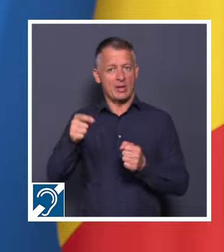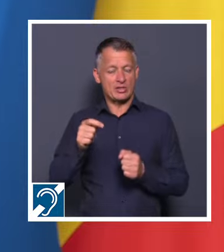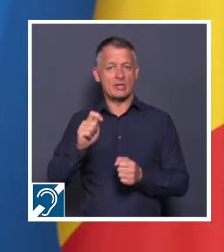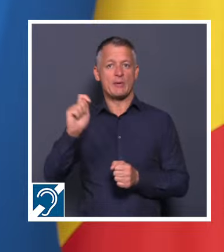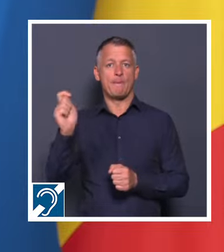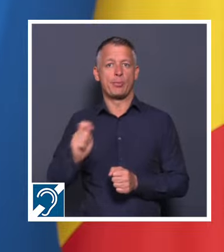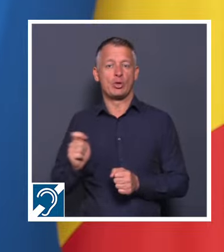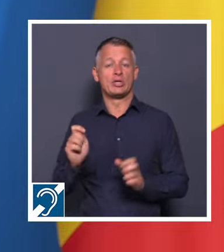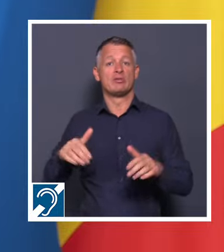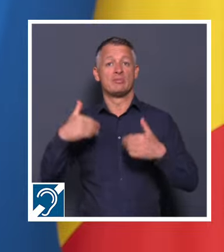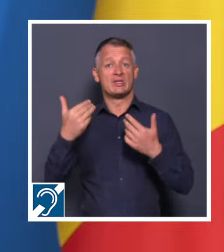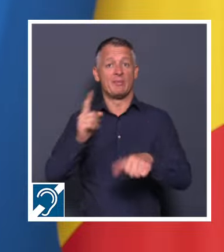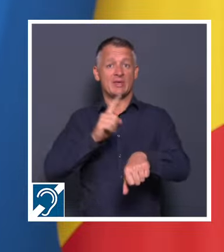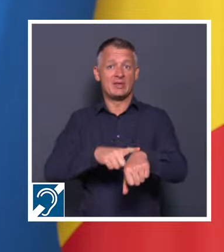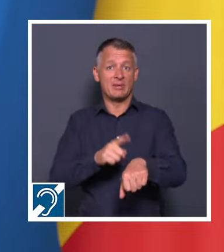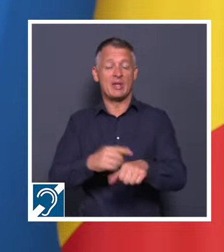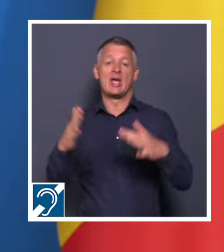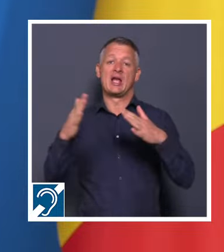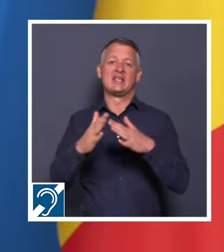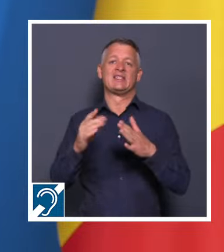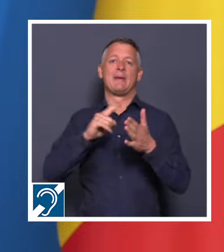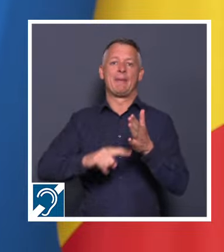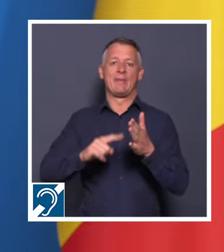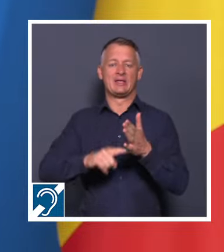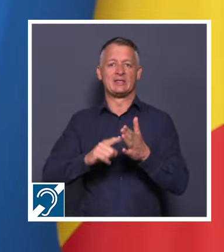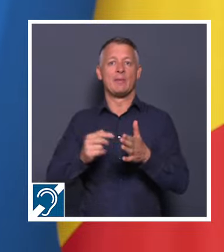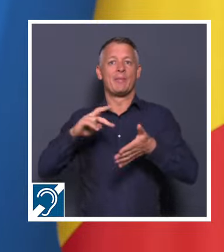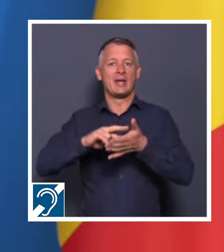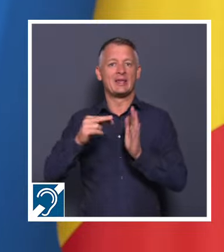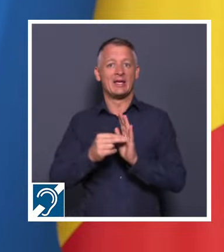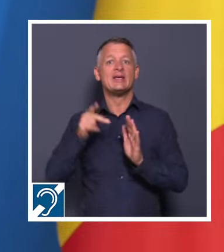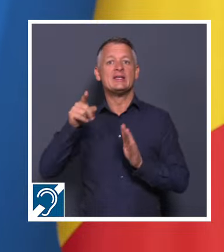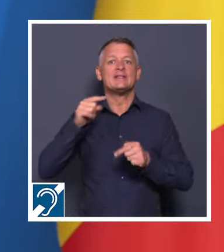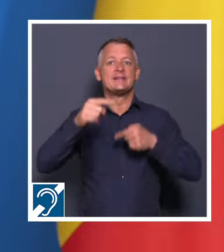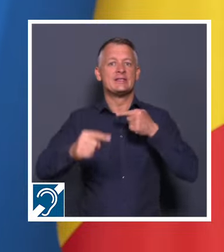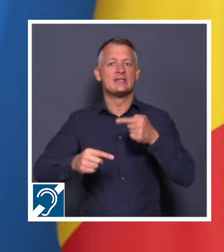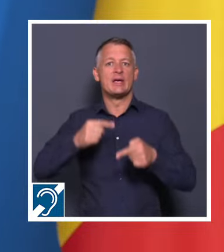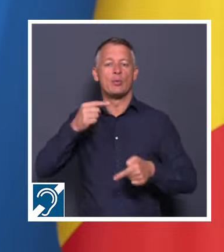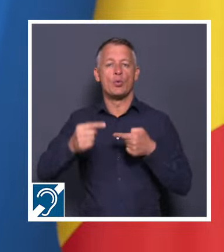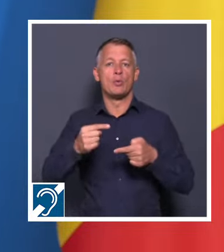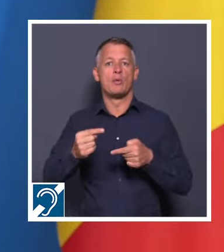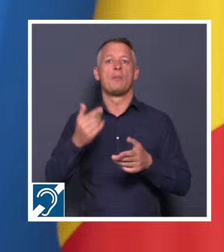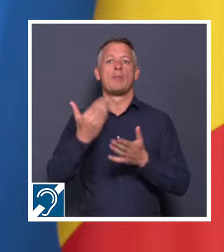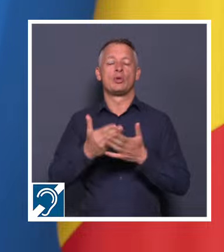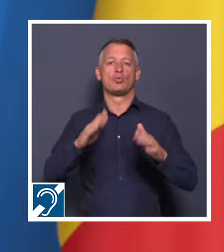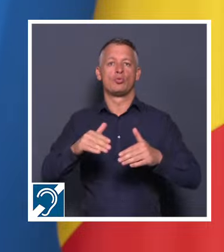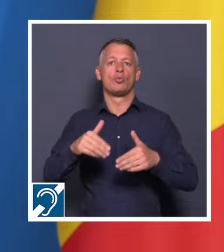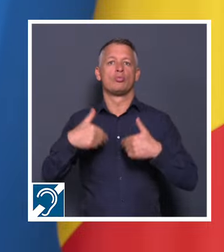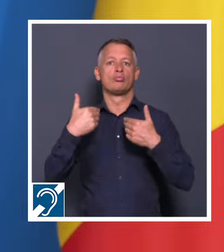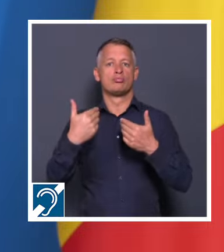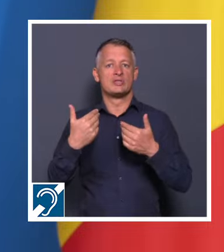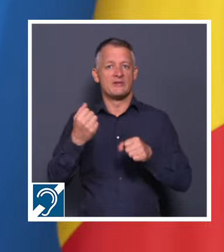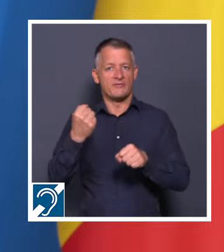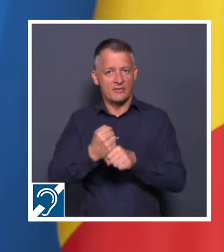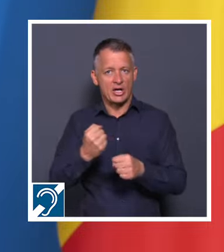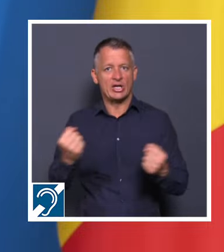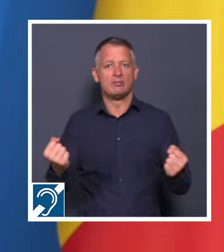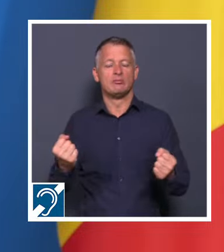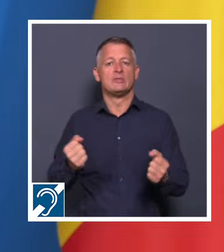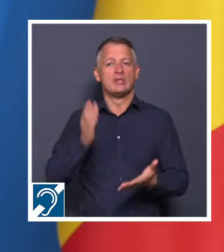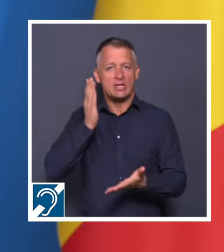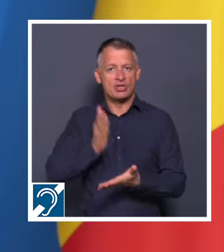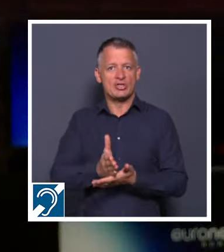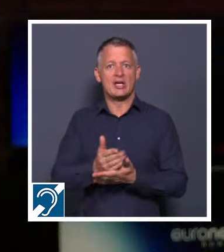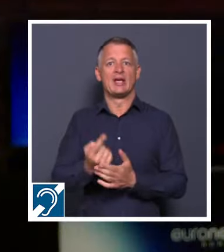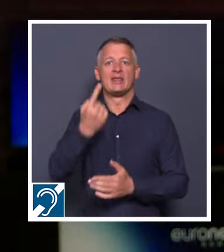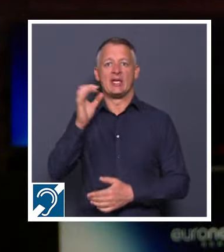dăm astfel timp caselor de pensii să pregătească sistemul pentru a aplica decizia din 1 octombrie.